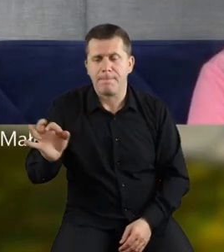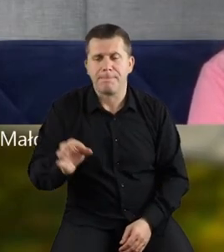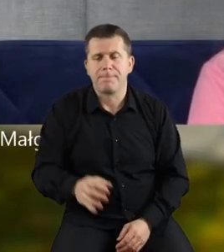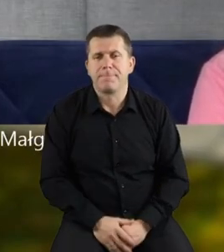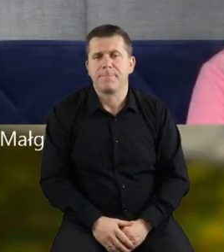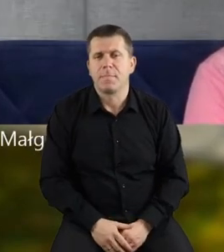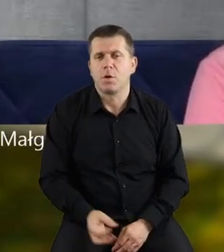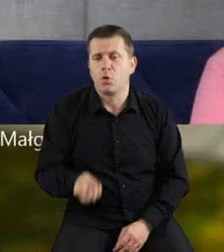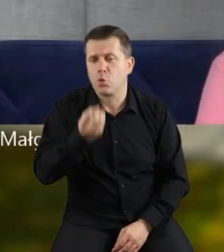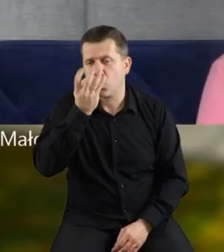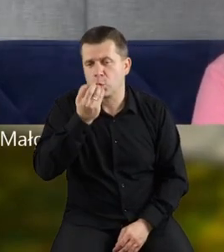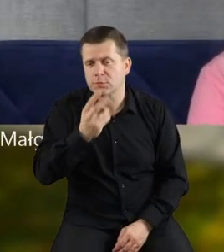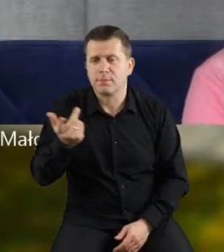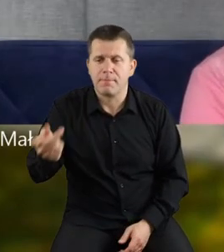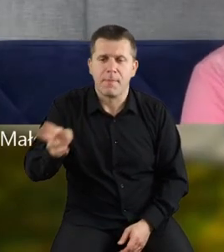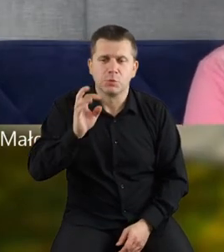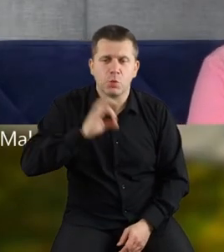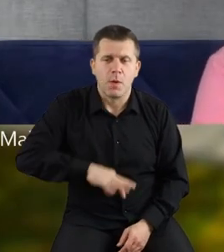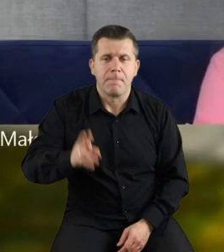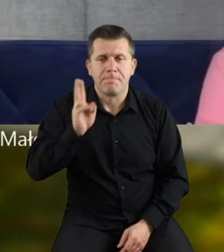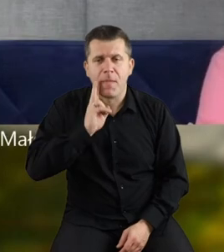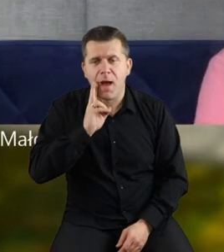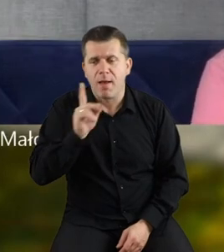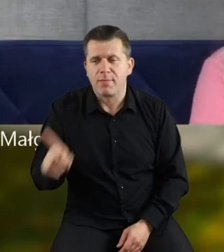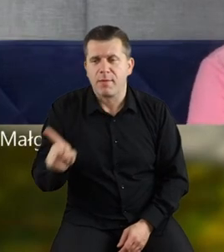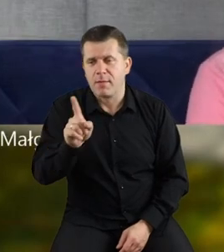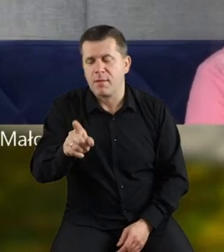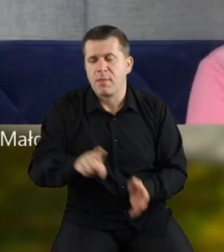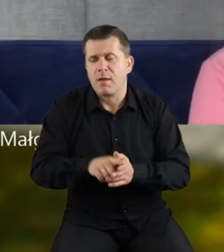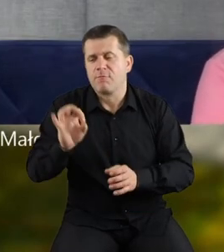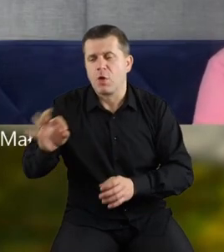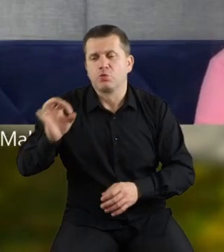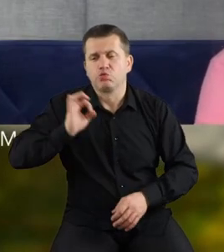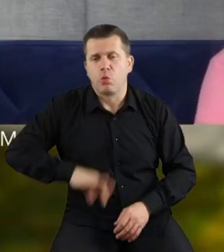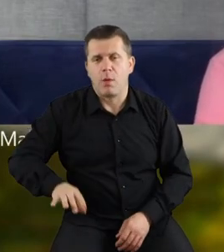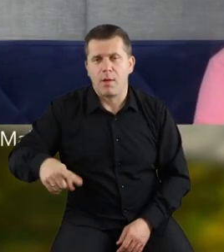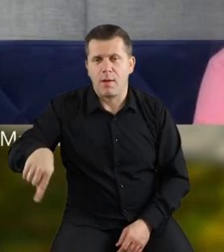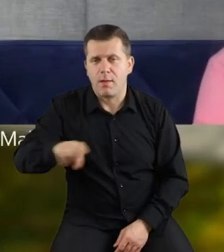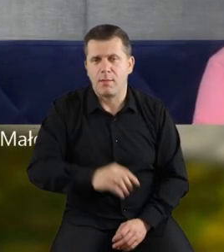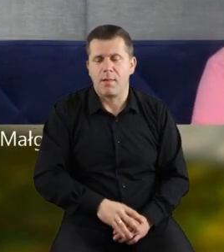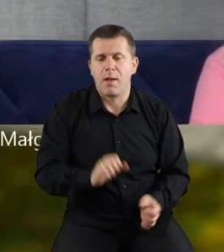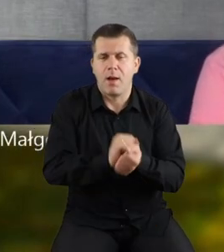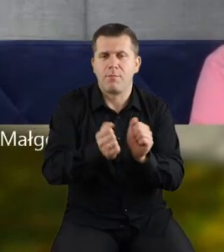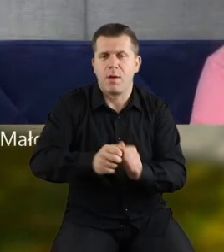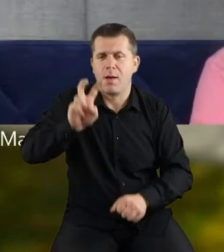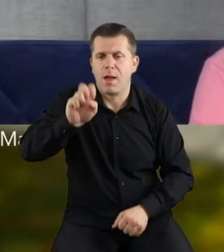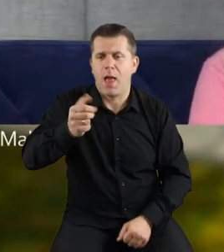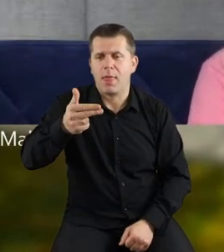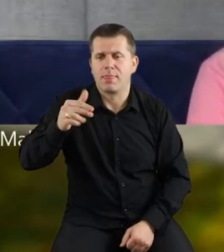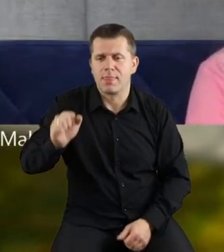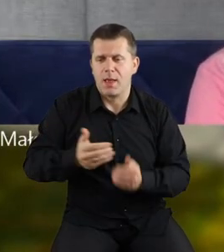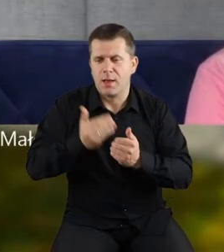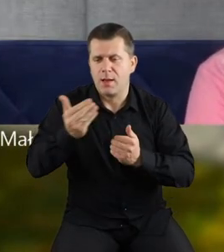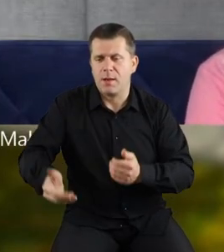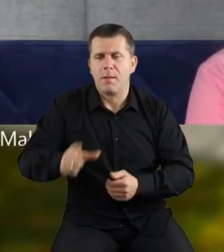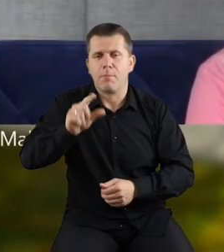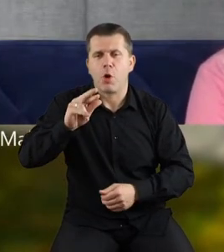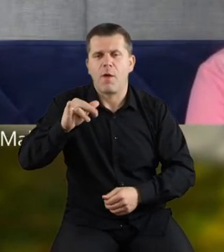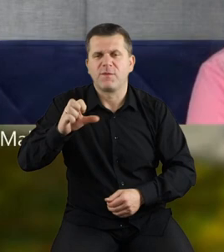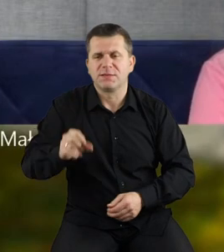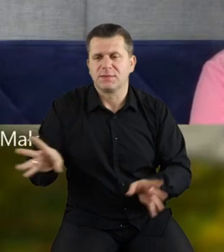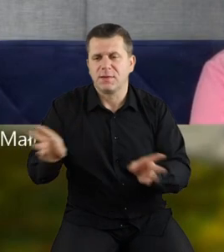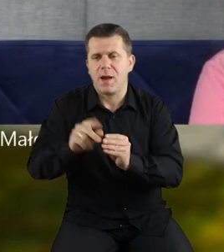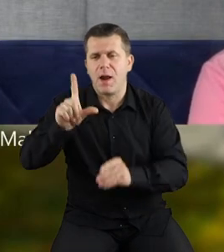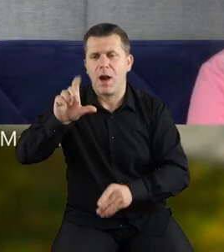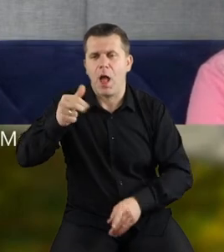apodyktyczna matka, apodyktyczna Róża w stosunku do swoich córek również, czy Hanna z prowincji